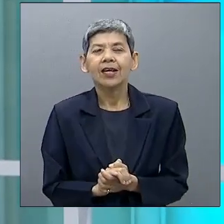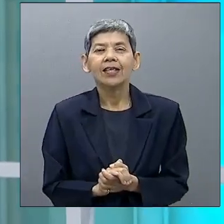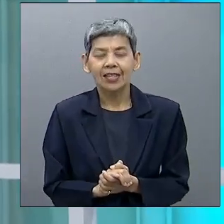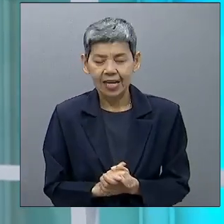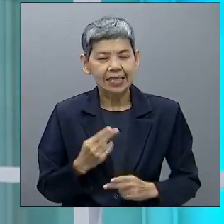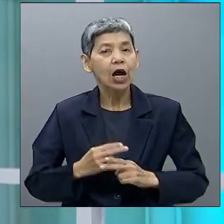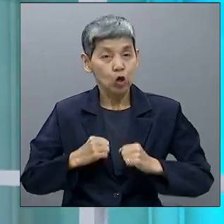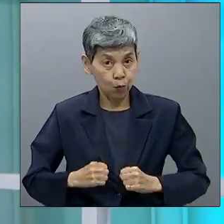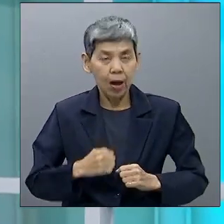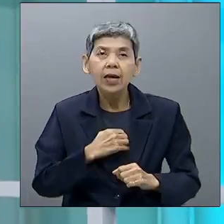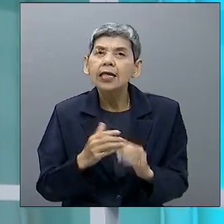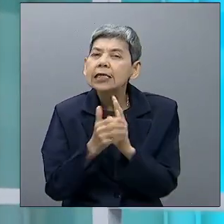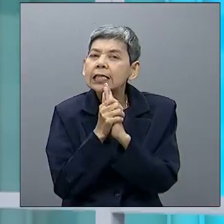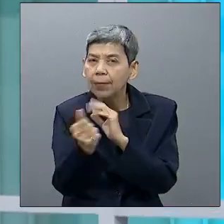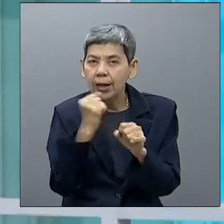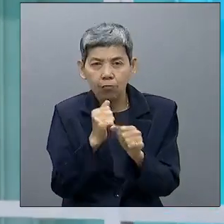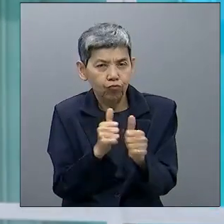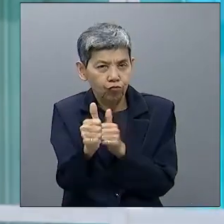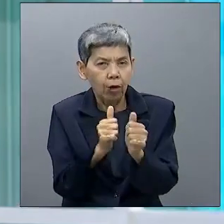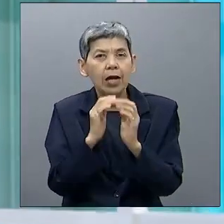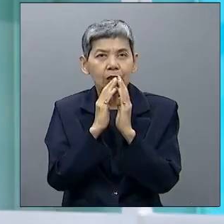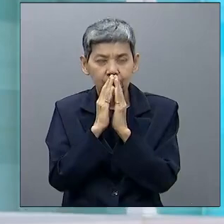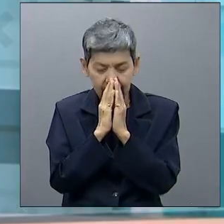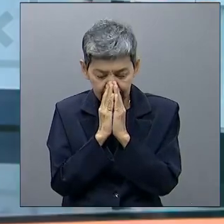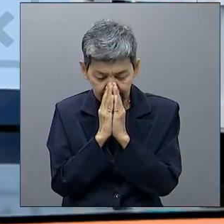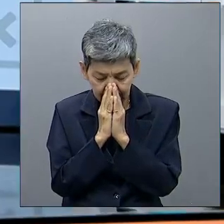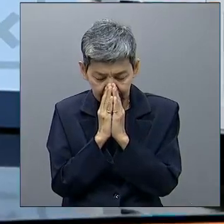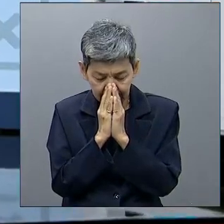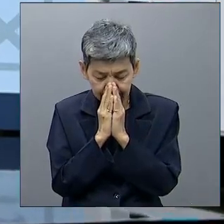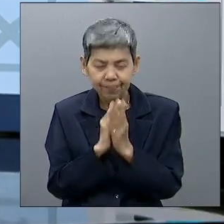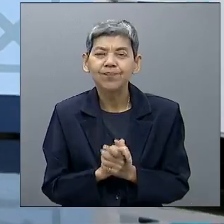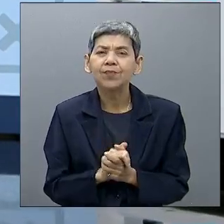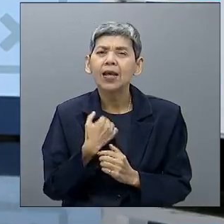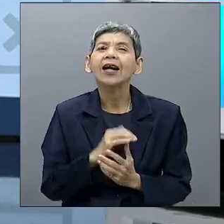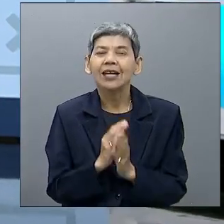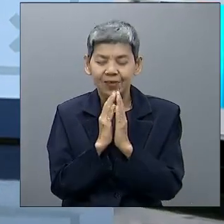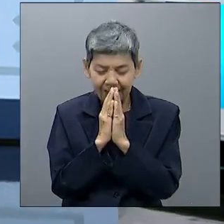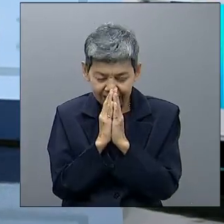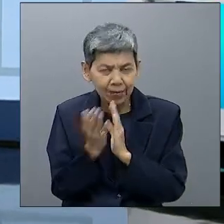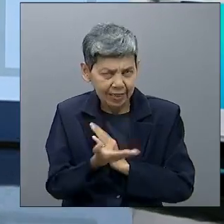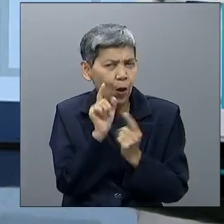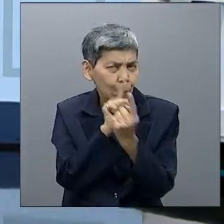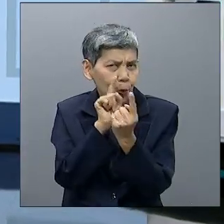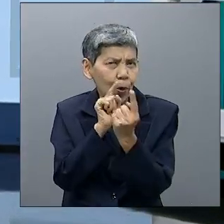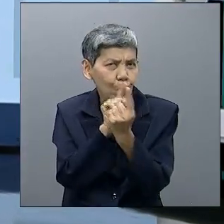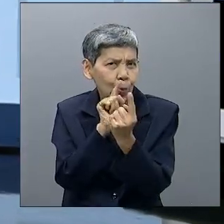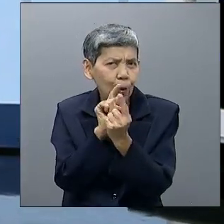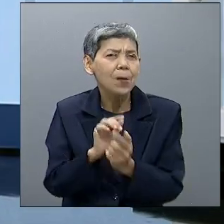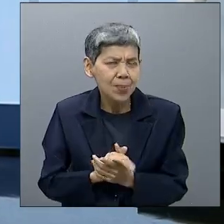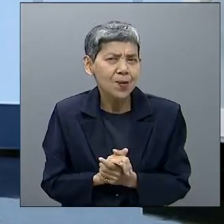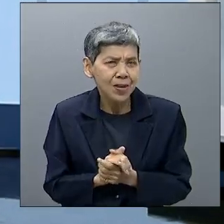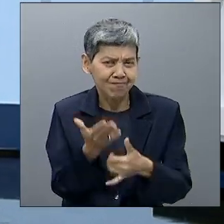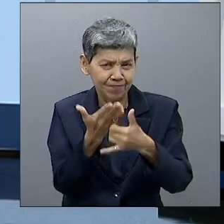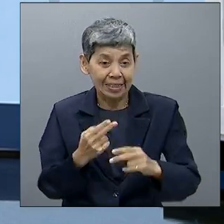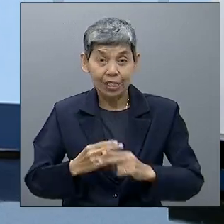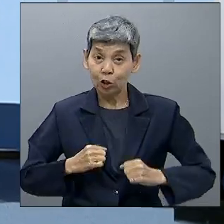ของเรานั่นเองนะคะผู้เชี่ยวชาญด้านการประกวดสวัสดีค่ะพี่หนุ่ม สวัสดีครับ ค่ะเชื่อว่าคุณผู้ชมคุณหน้าคุณตากันดีนะคะคุณหนุ่มน